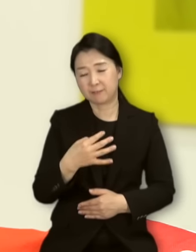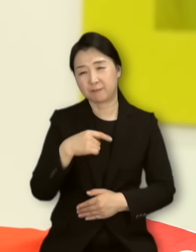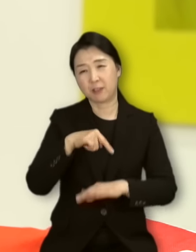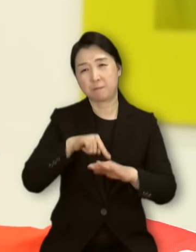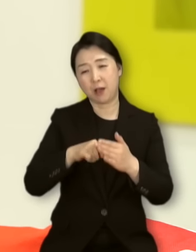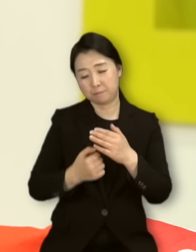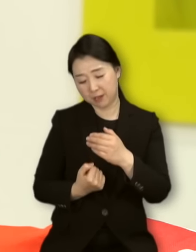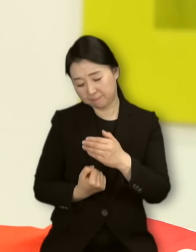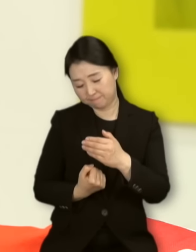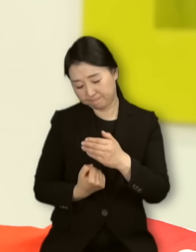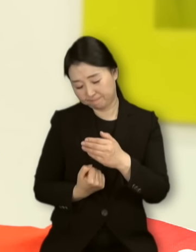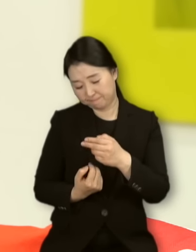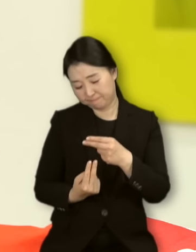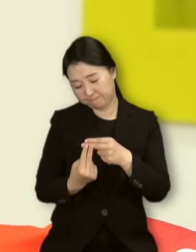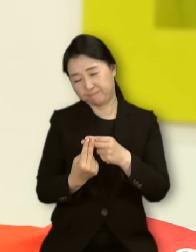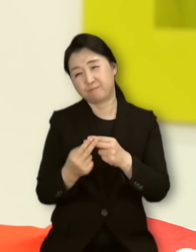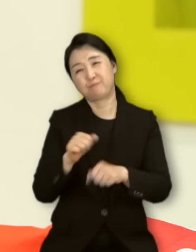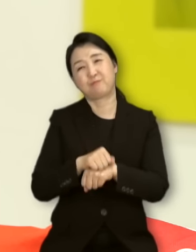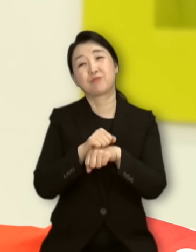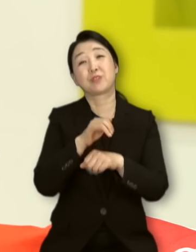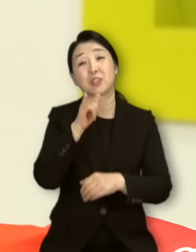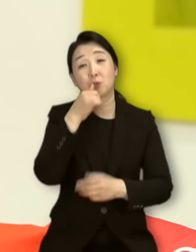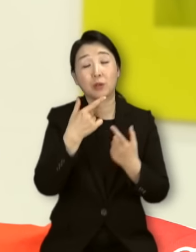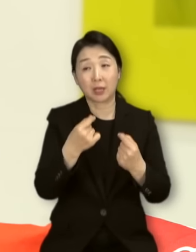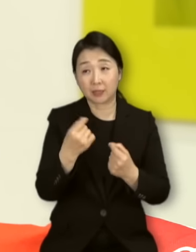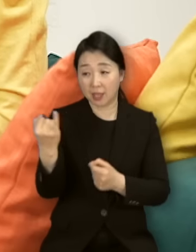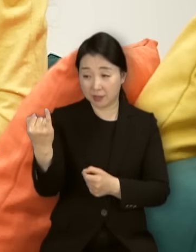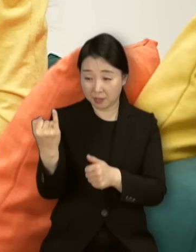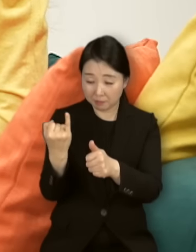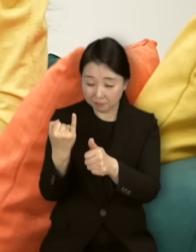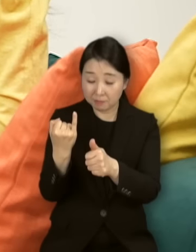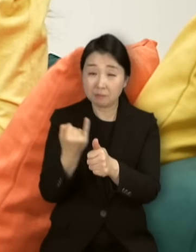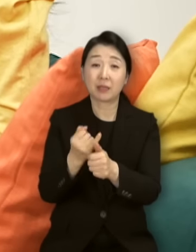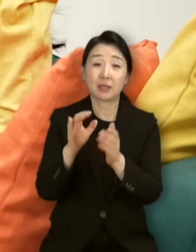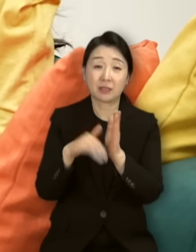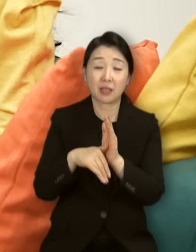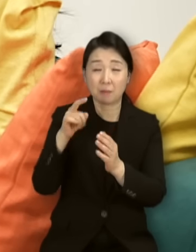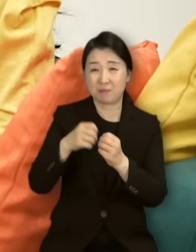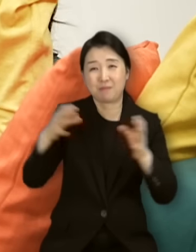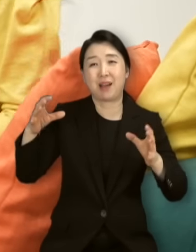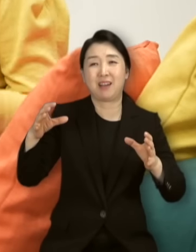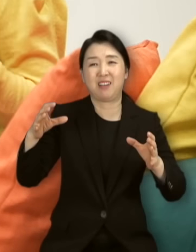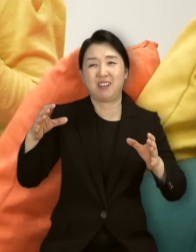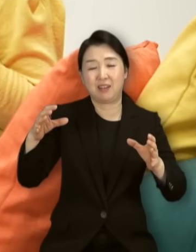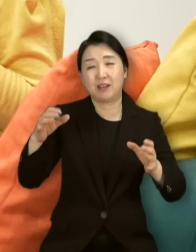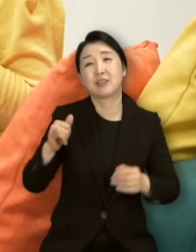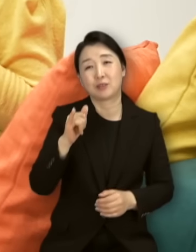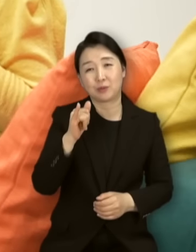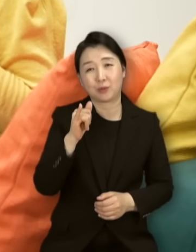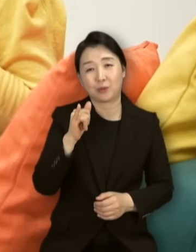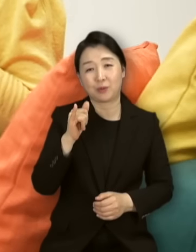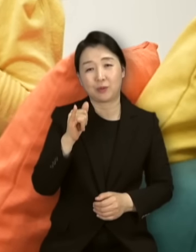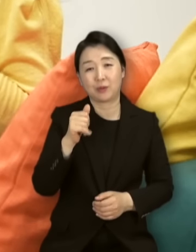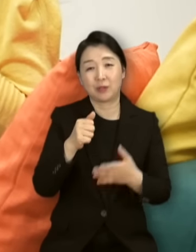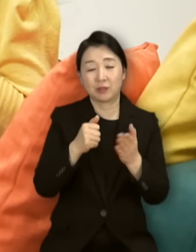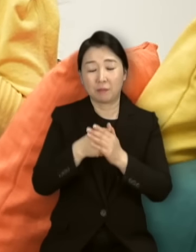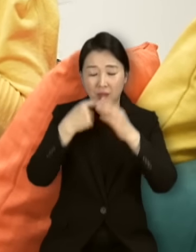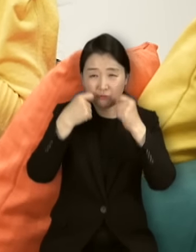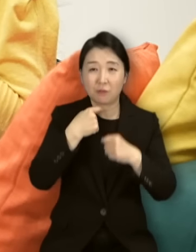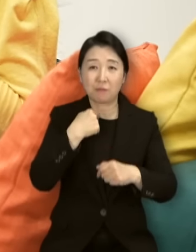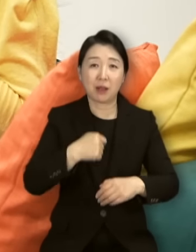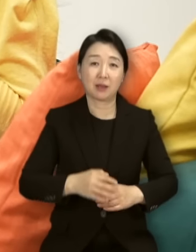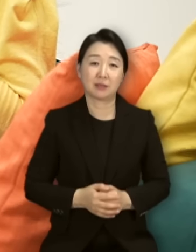한번 어어 엄청나게 울었던 적이 한번 있었는데네 예 그다음부터 못 갔어 저 진짜 당황스럽고